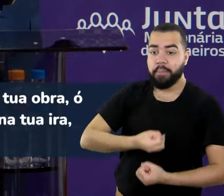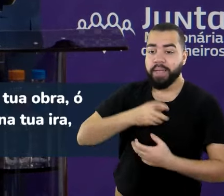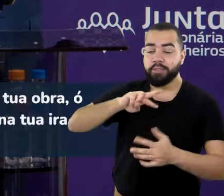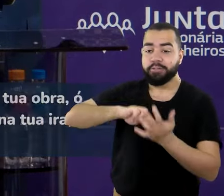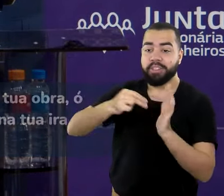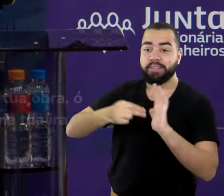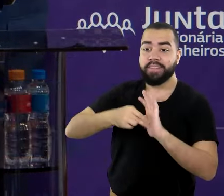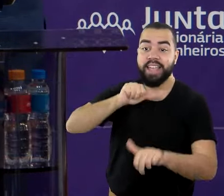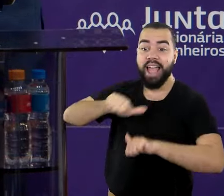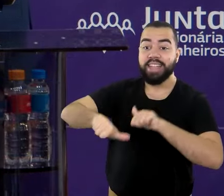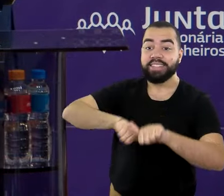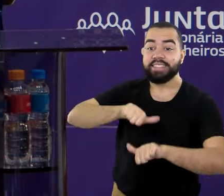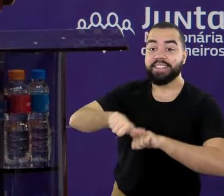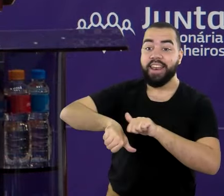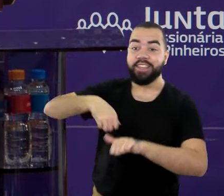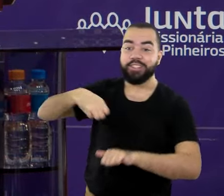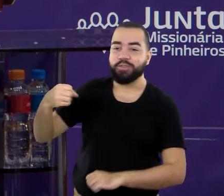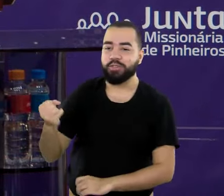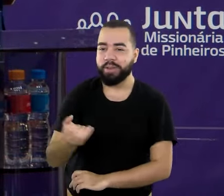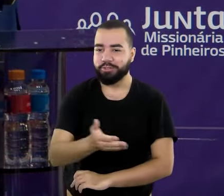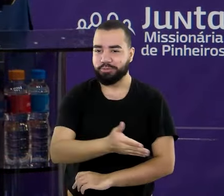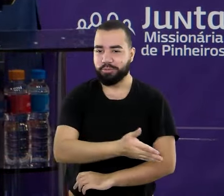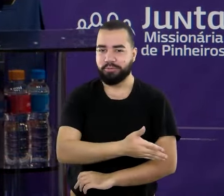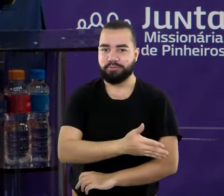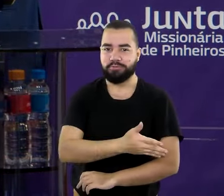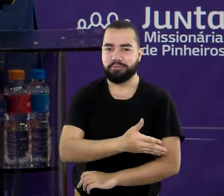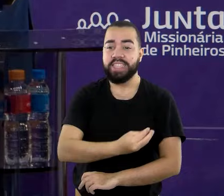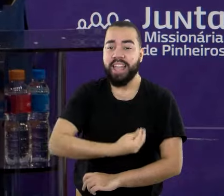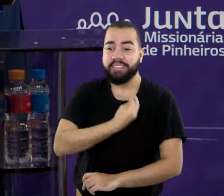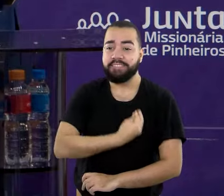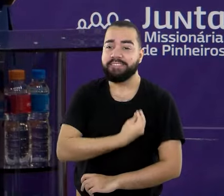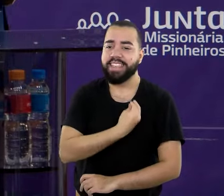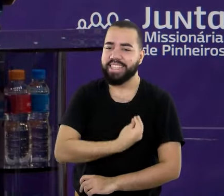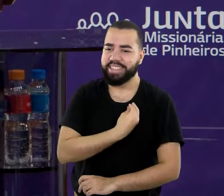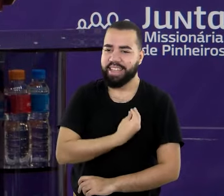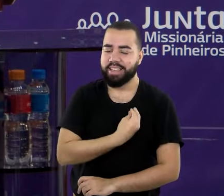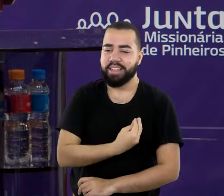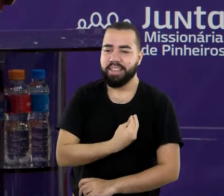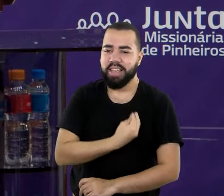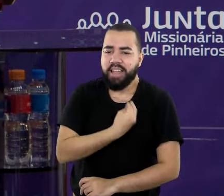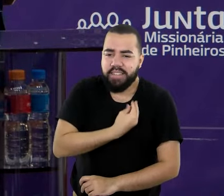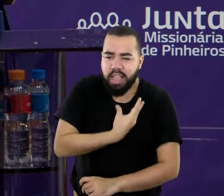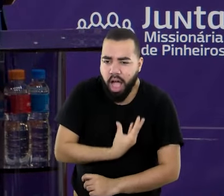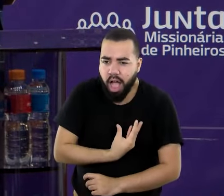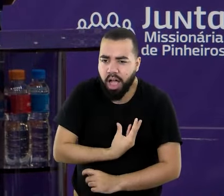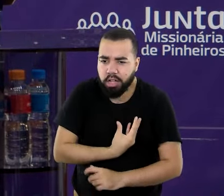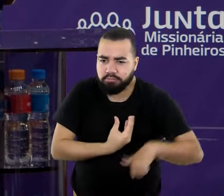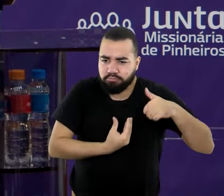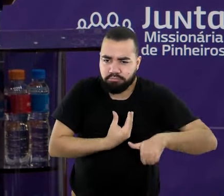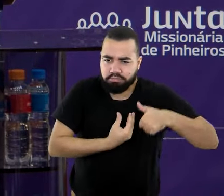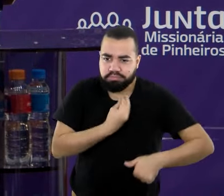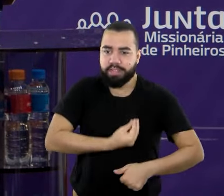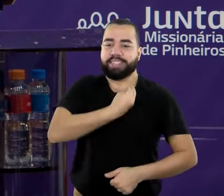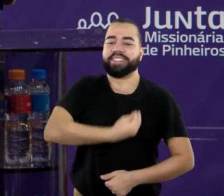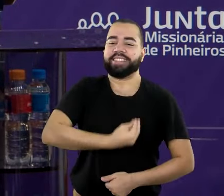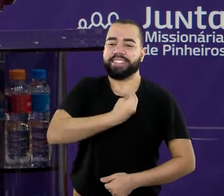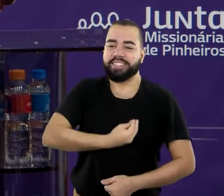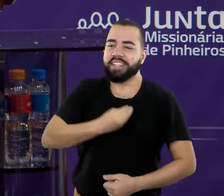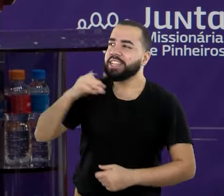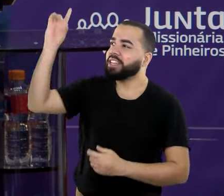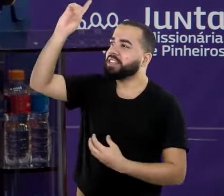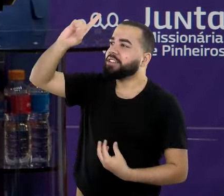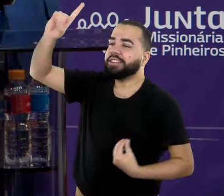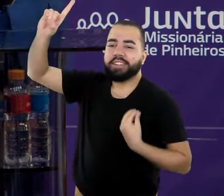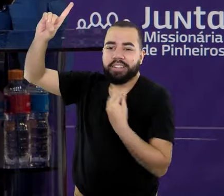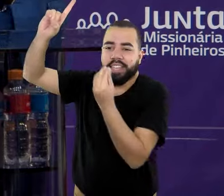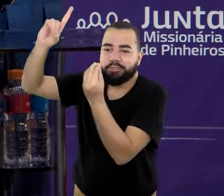restauração. 생명의 회복입니다. Restauração da vida. 하나님과의 회복입니다. Restauração com Deus. 그래서